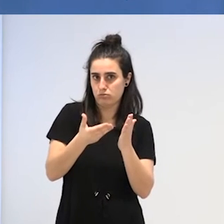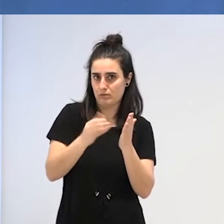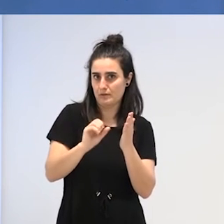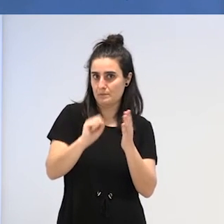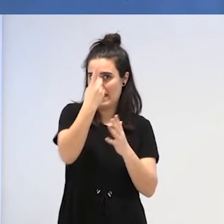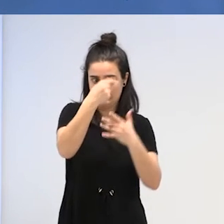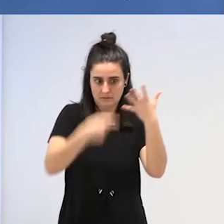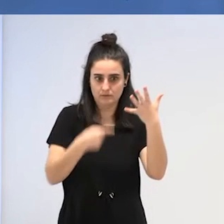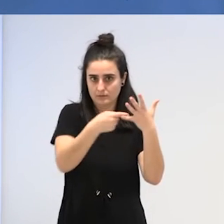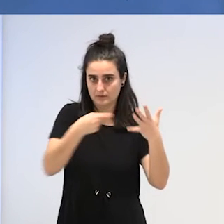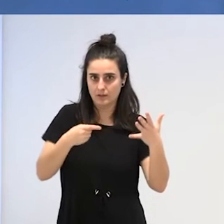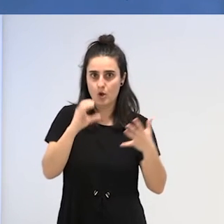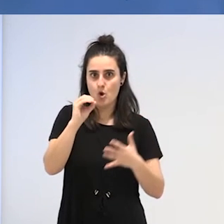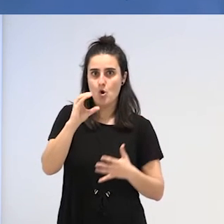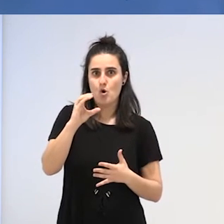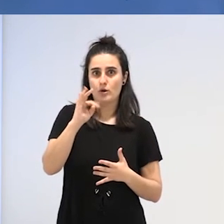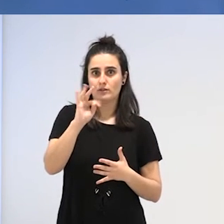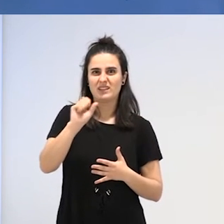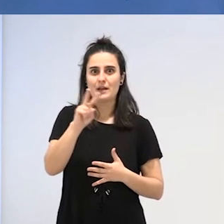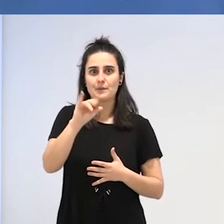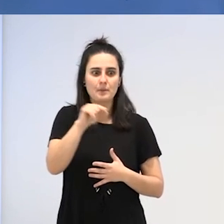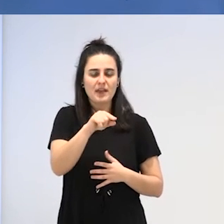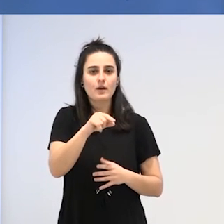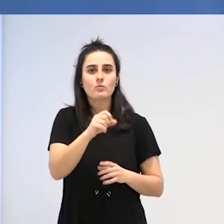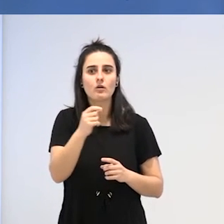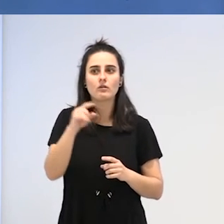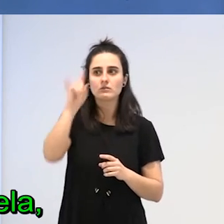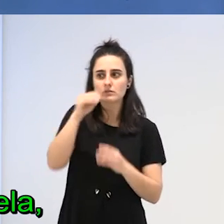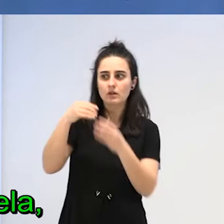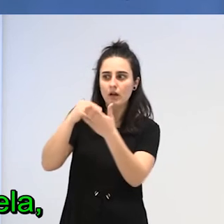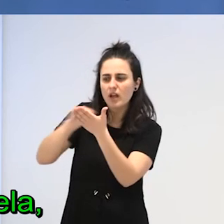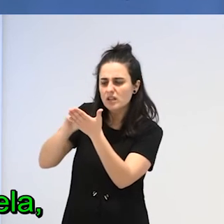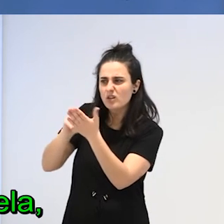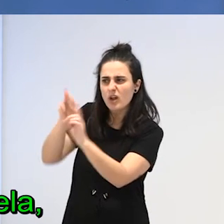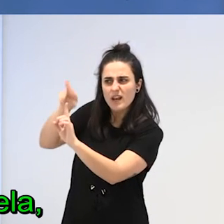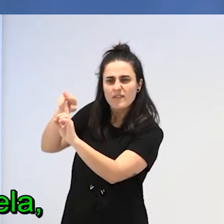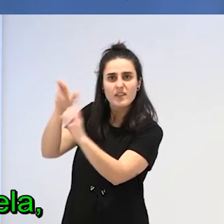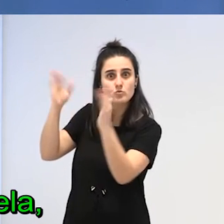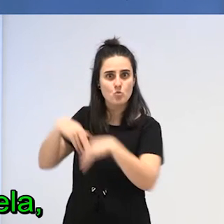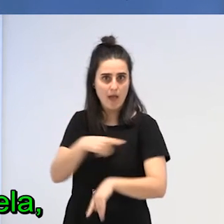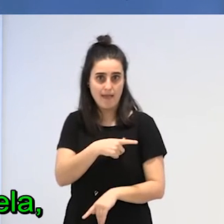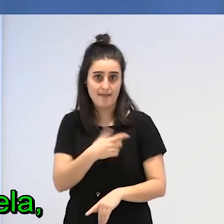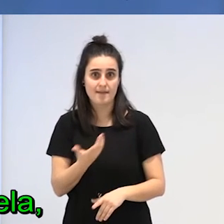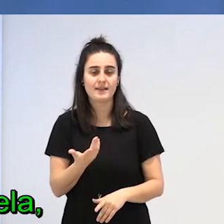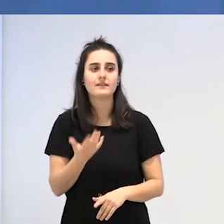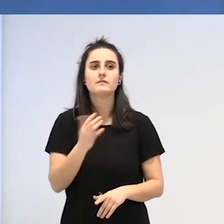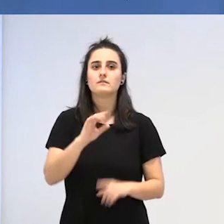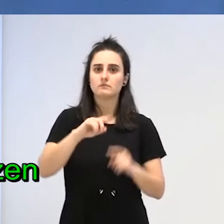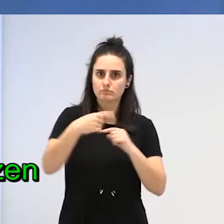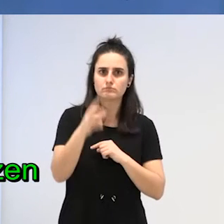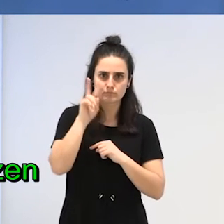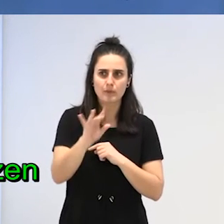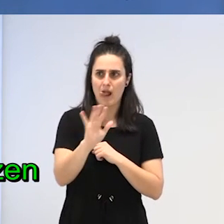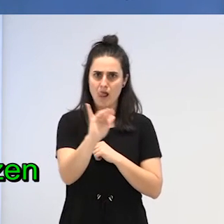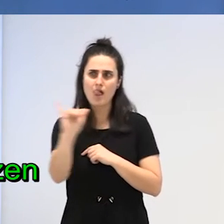ez zeukan referentziarik, ez, beste idazle beltzenak. Gero, ikusiko dugu, bai egon direla,